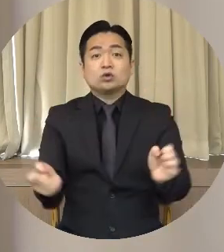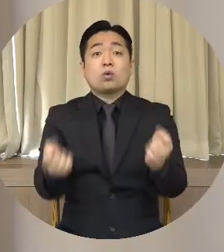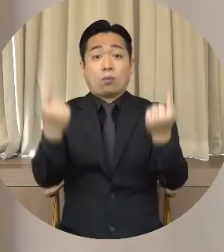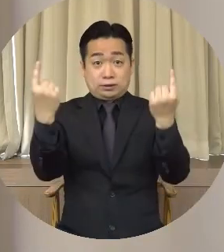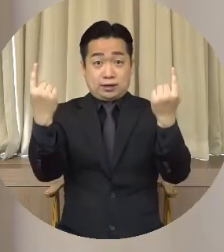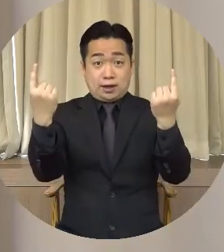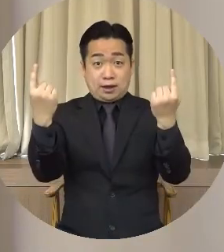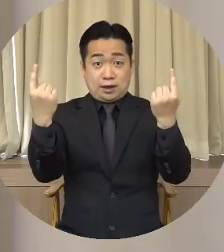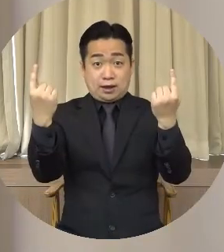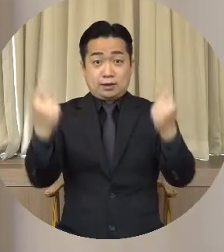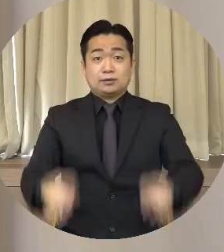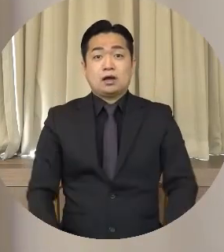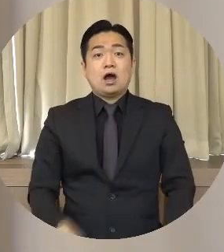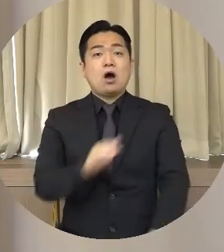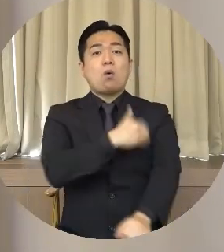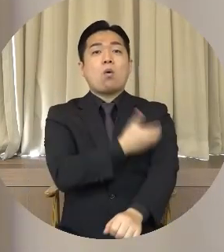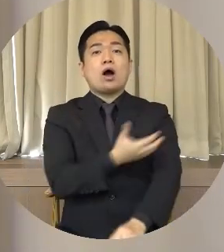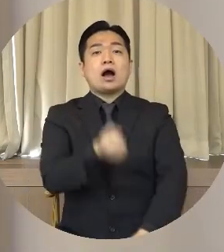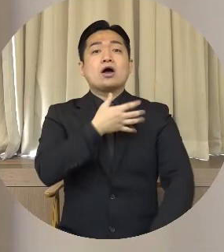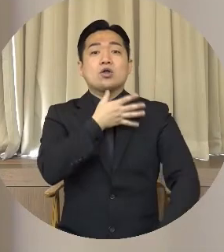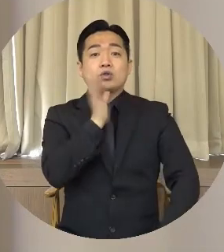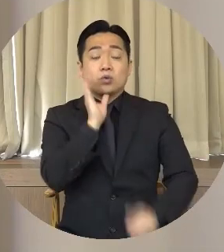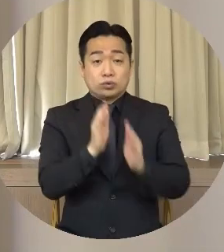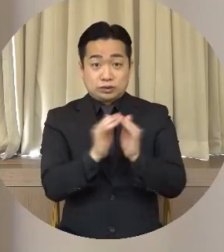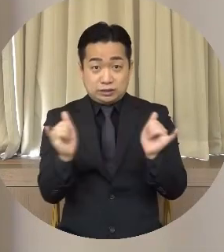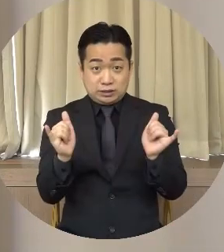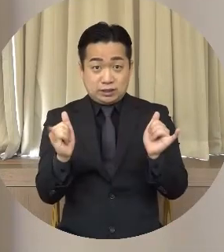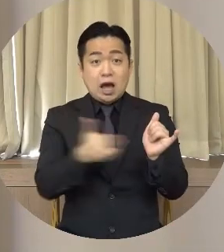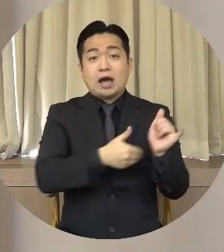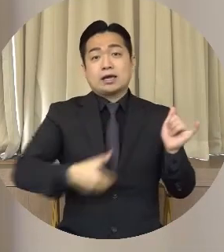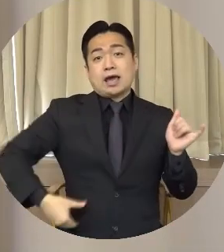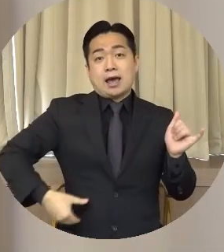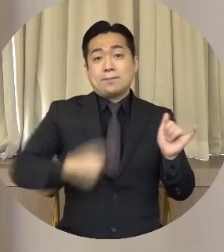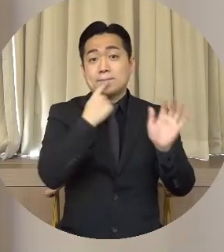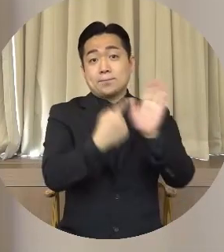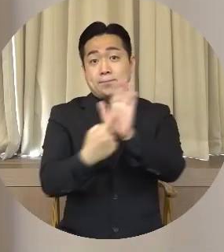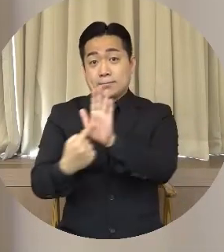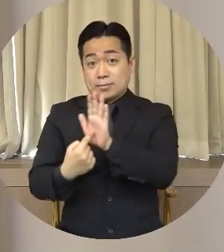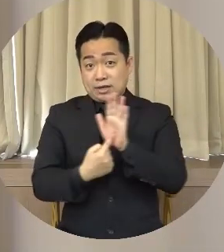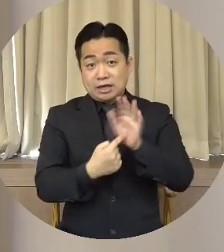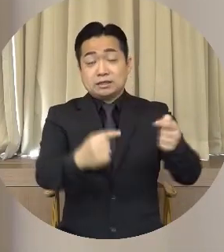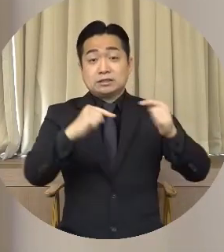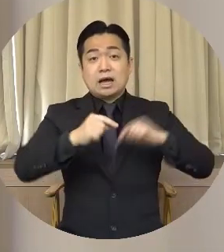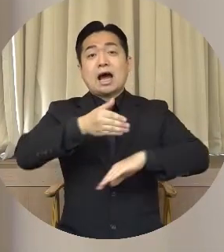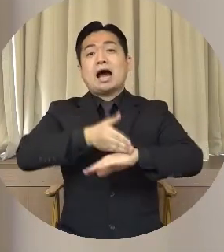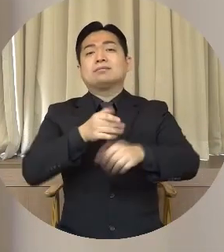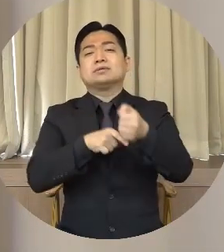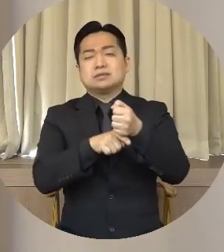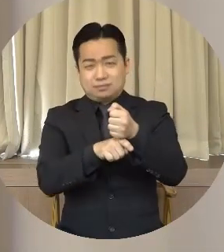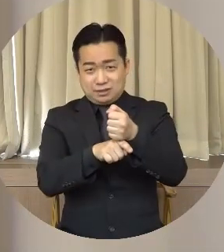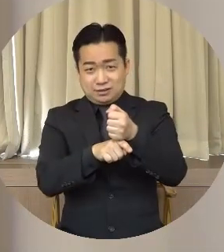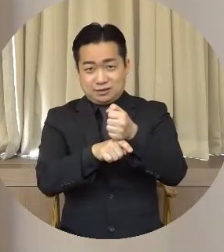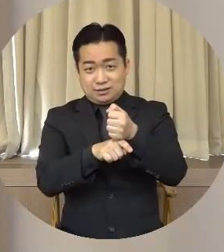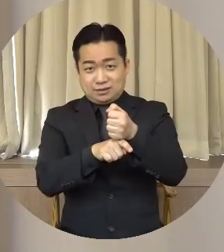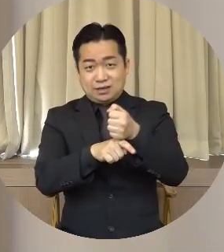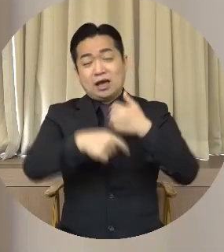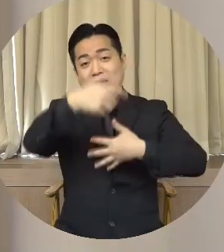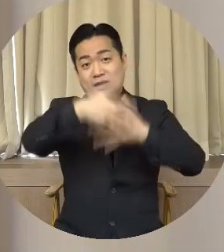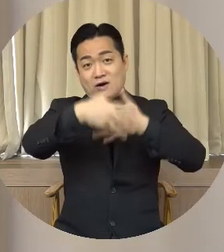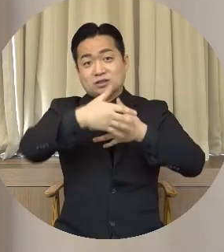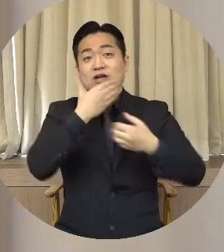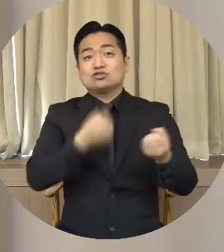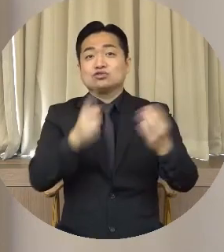열리는 권리를 가진 노년 글로벌 랠리 캠페인에 참여하는 것에 대한 감사의 의미로 영상